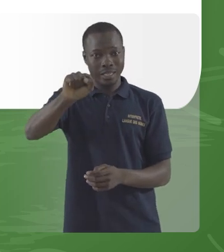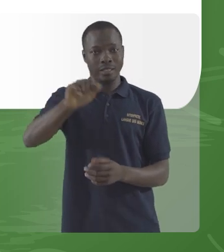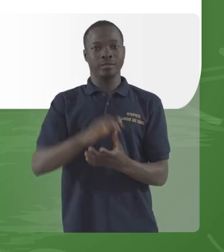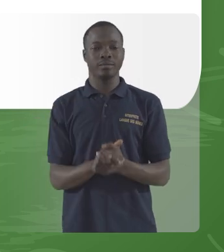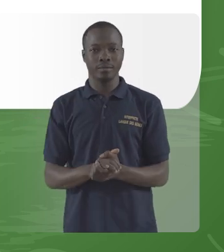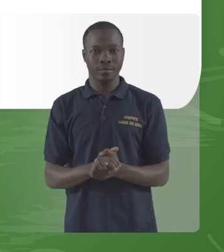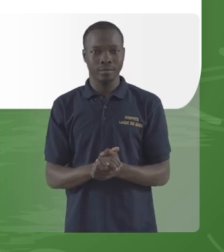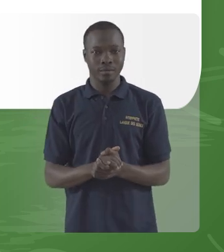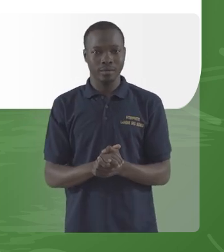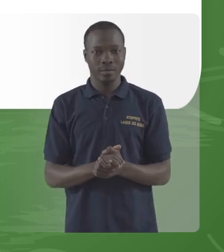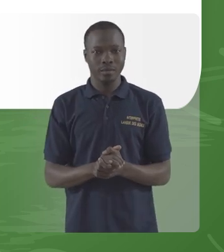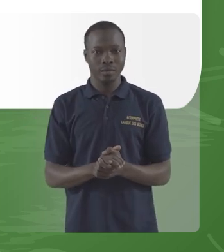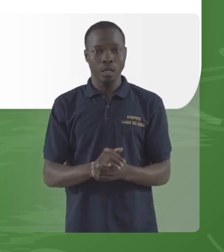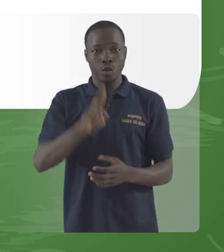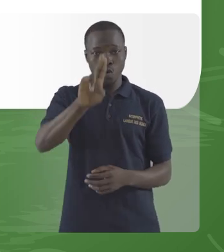cystéine.